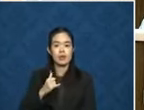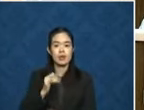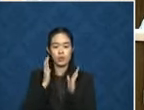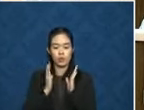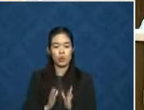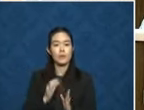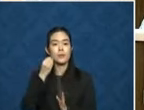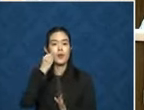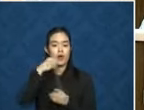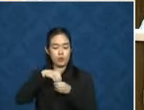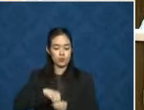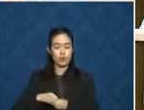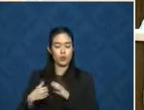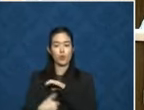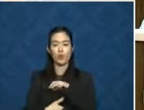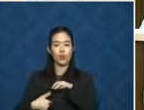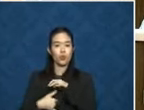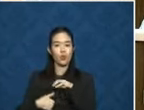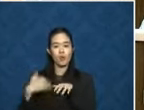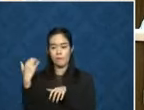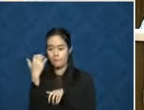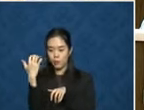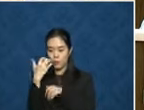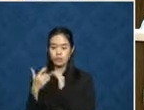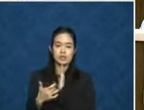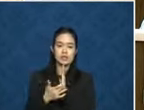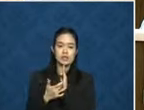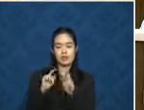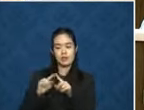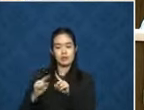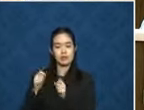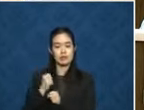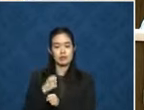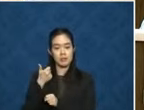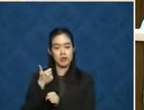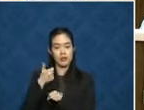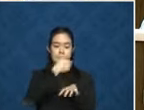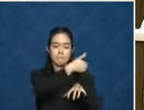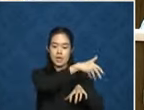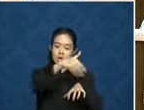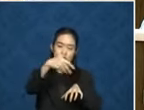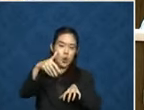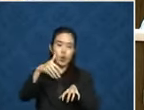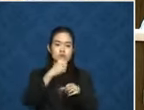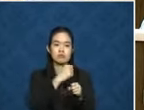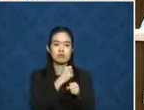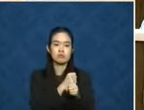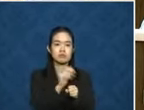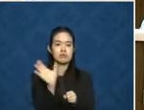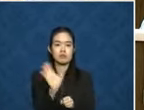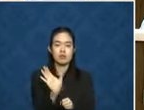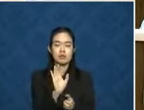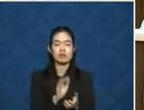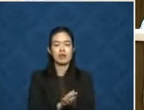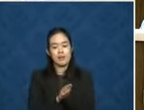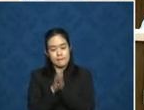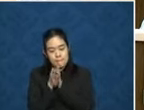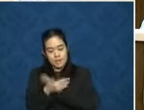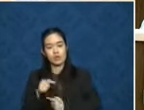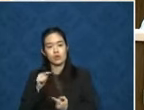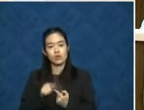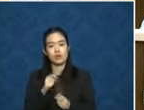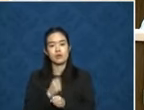งานในบ้านด้วยระบบอิเล็กทรอนิกส์มีการพูดถึงพัฒนาการของคลื่น3ลูกที่จะเปลี่ยนแปลงสังคมจากสังคมเกษ